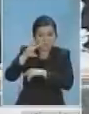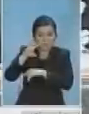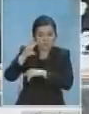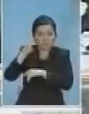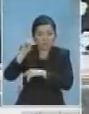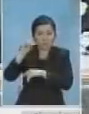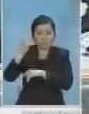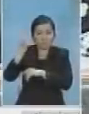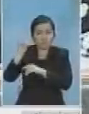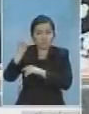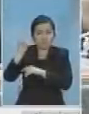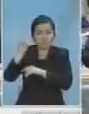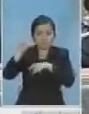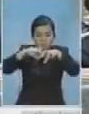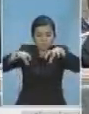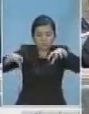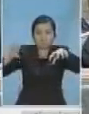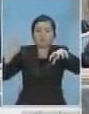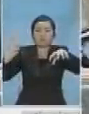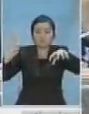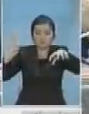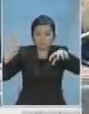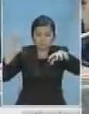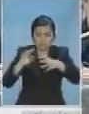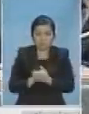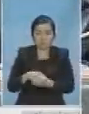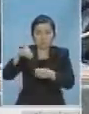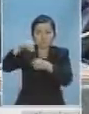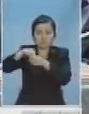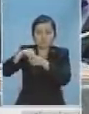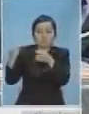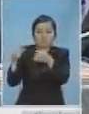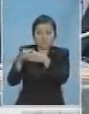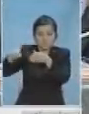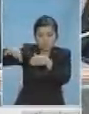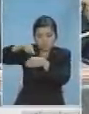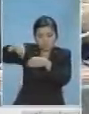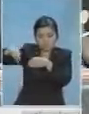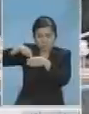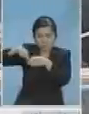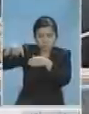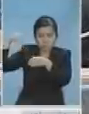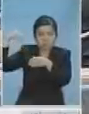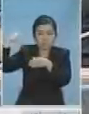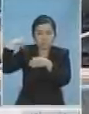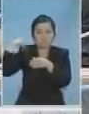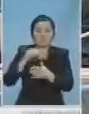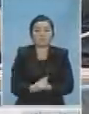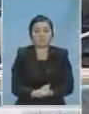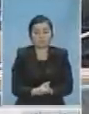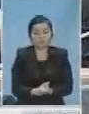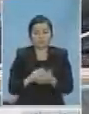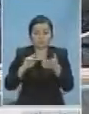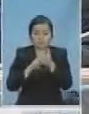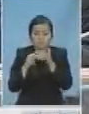านั้นนะครับหรือเรียกว่าพวกอยู่ที่อยู่ในกลุ่ม LTO ในภาษาของกรมสรรพากรนั่นหม